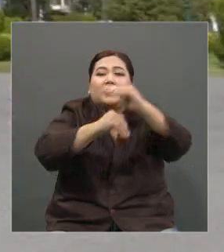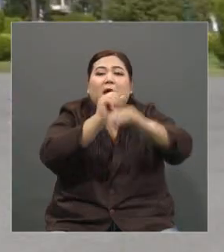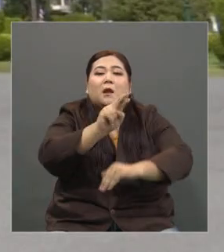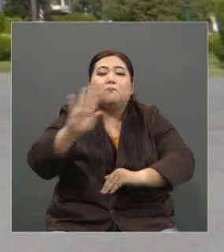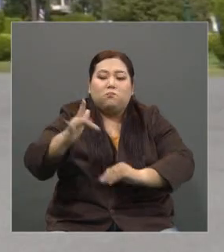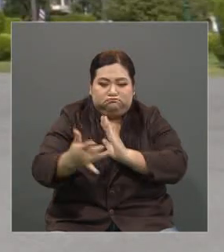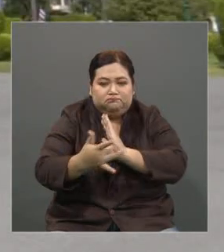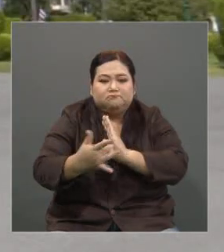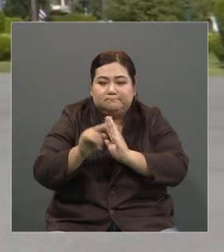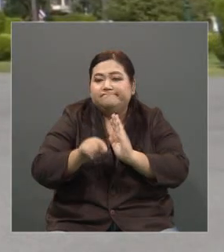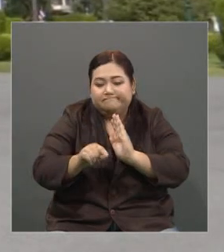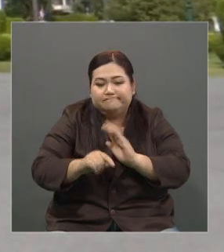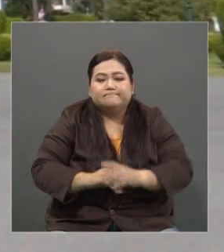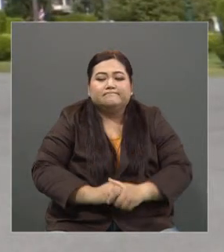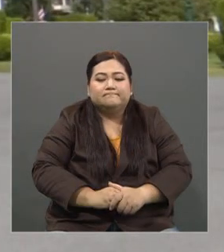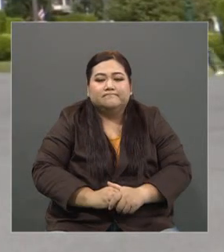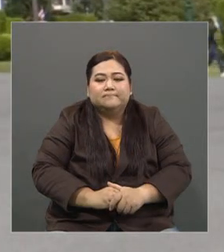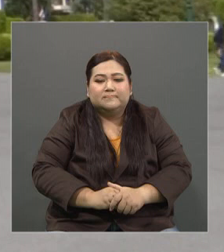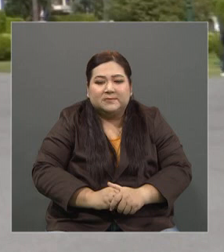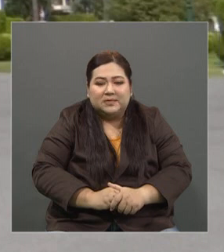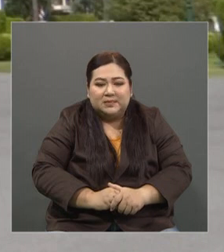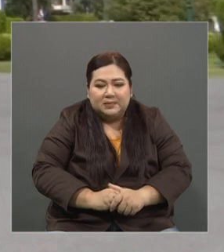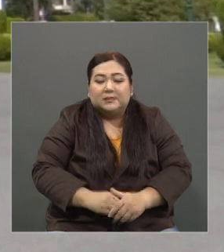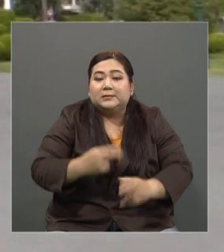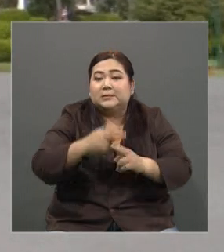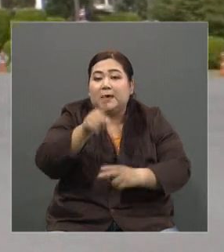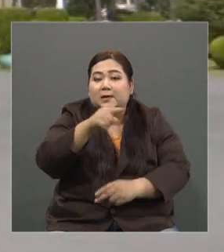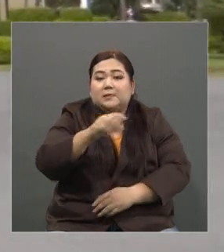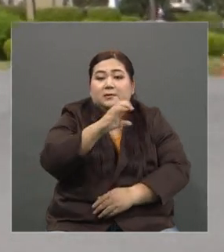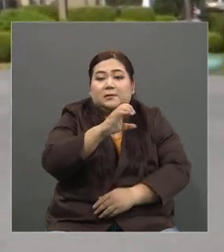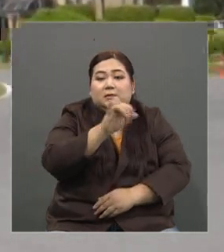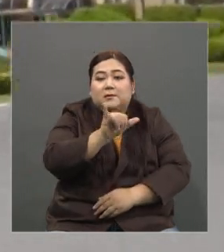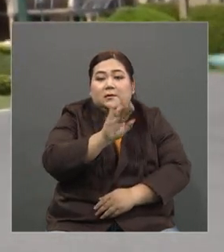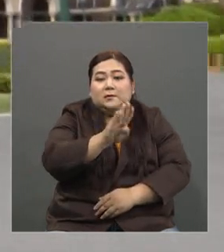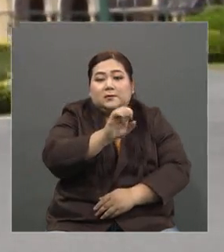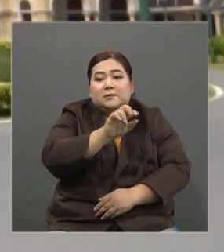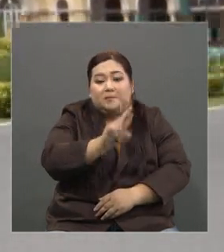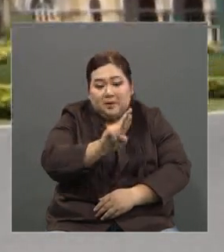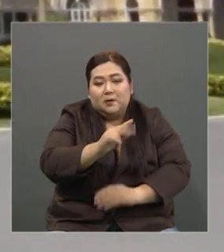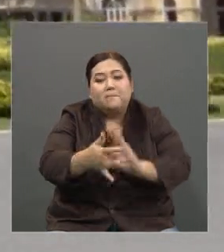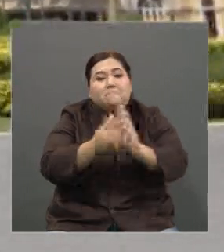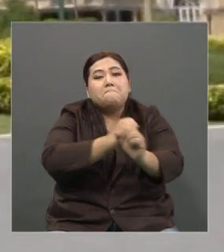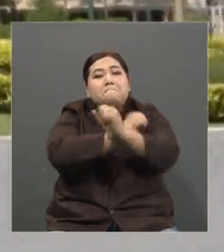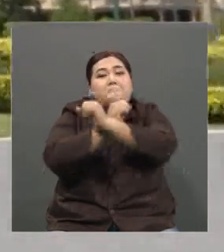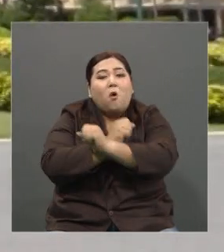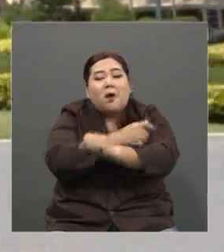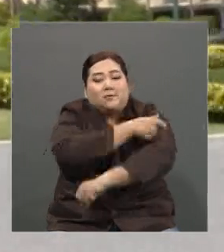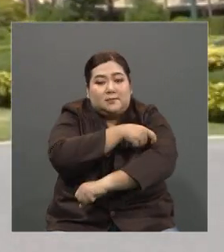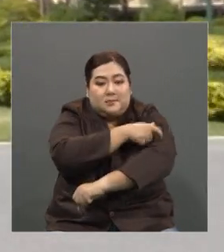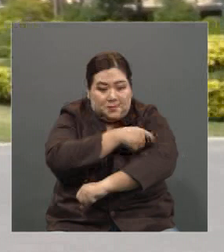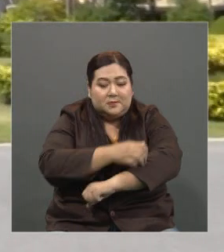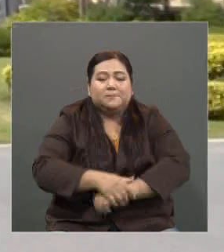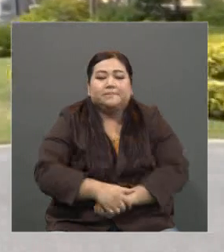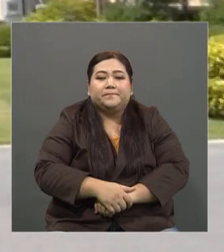ะบบรัษาความปอดภัยทาง Cyberหรอวา Cyber Security นี่เองนะครับรวมไปถึงระบบปริหารจัดการเกยวกับพวก